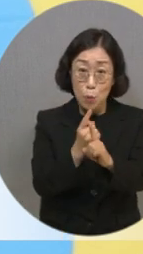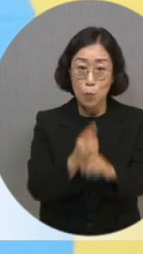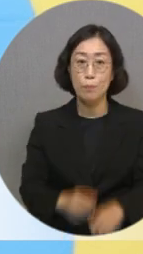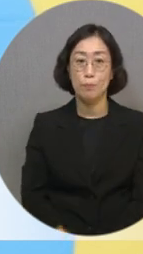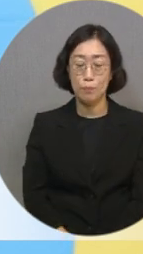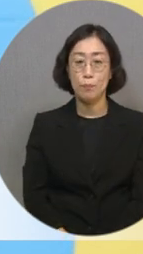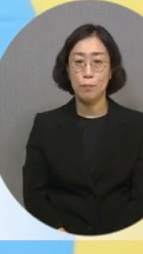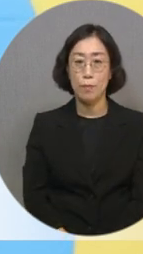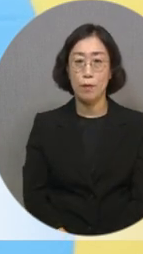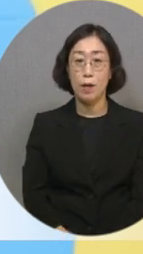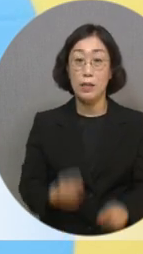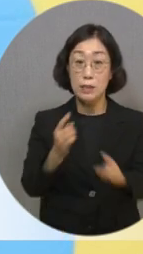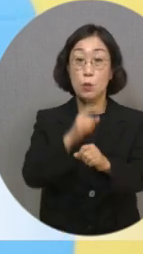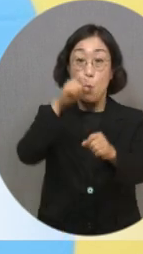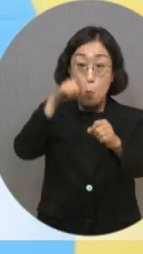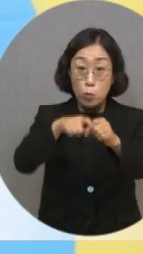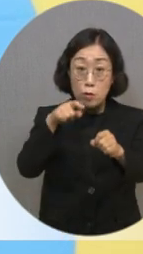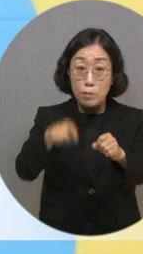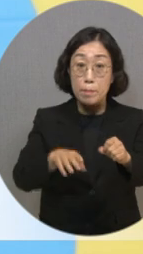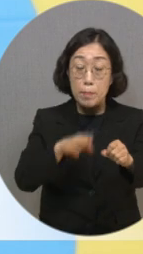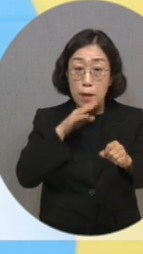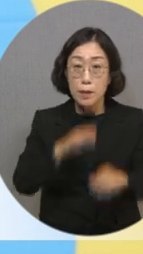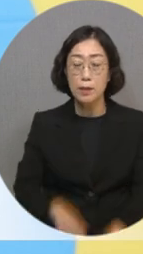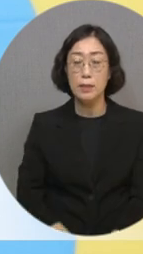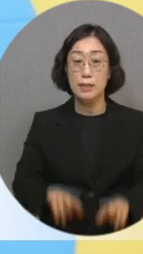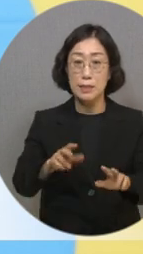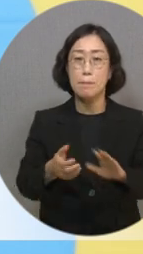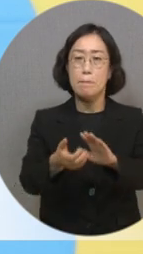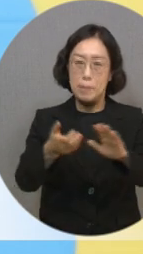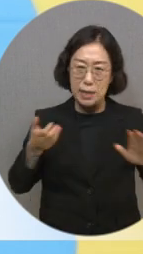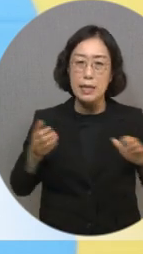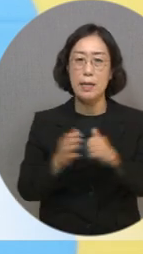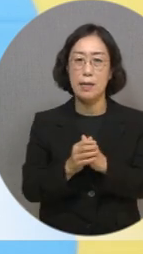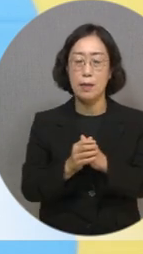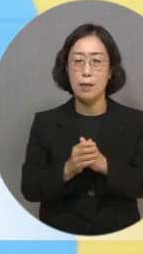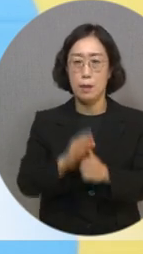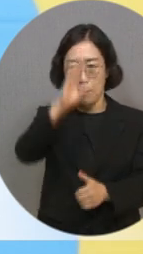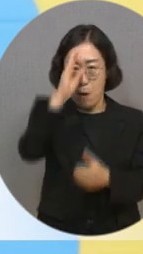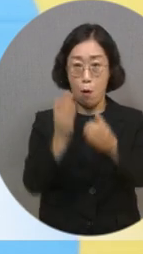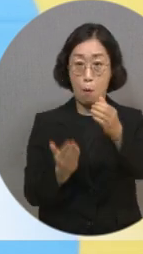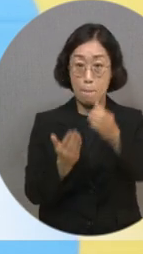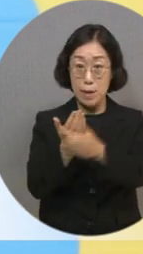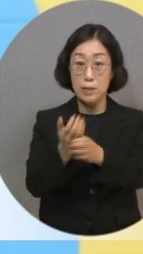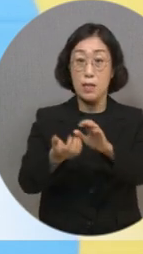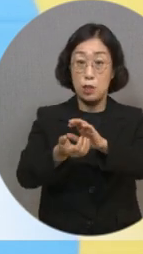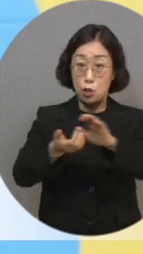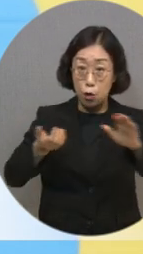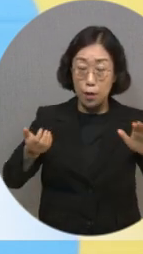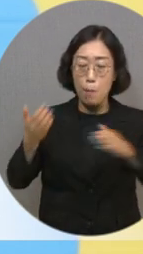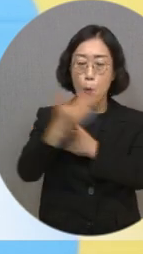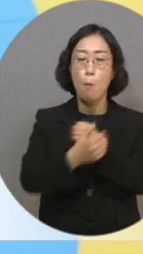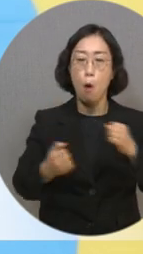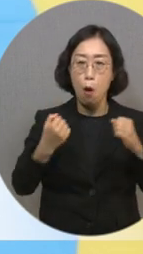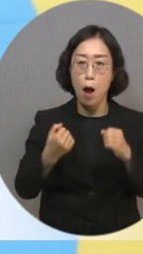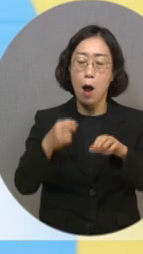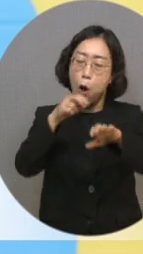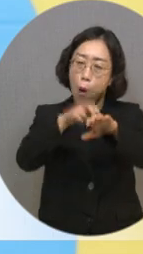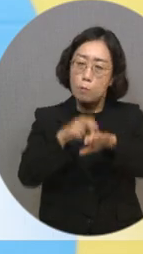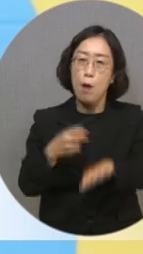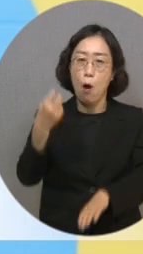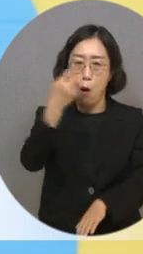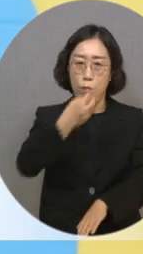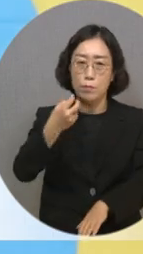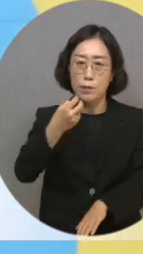그러니까 치료를 위한 목적이었다면, 이제는 사전에 환자들을 건강을 검진하고 예방